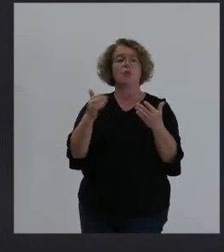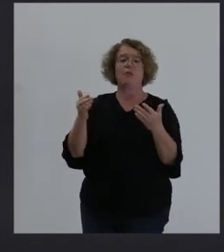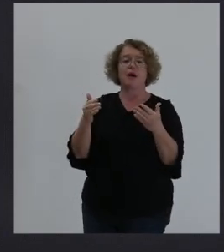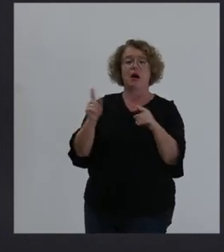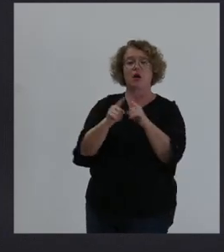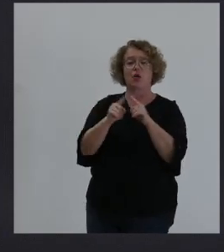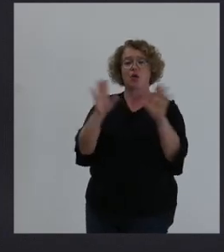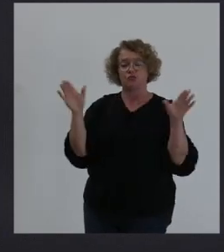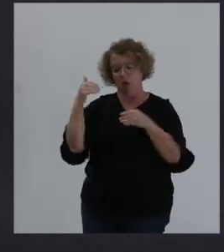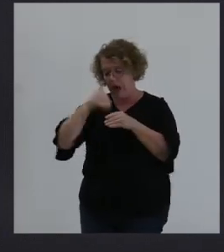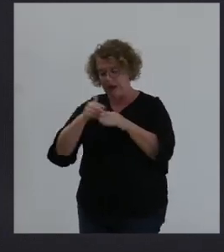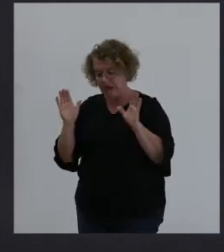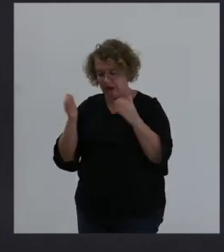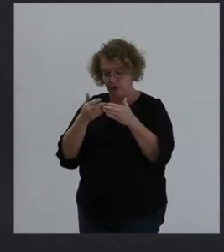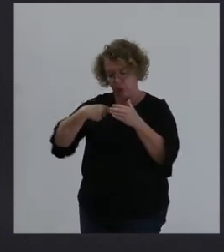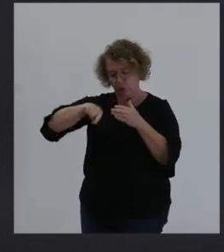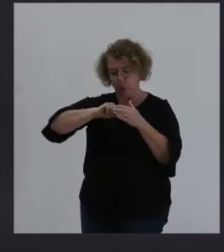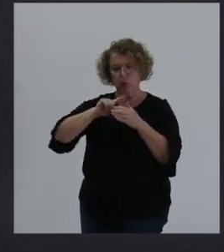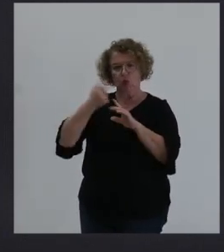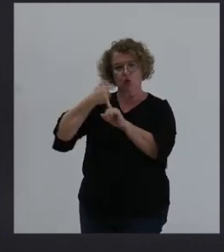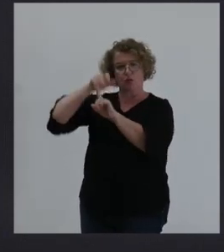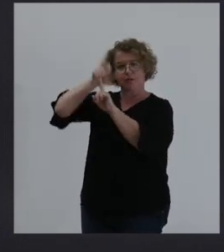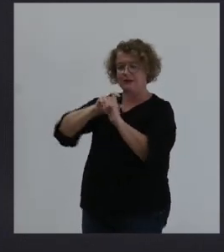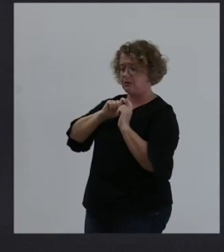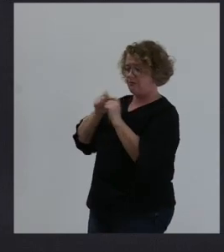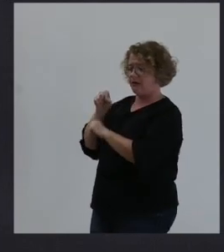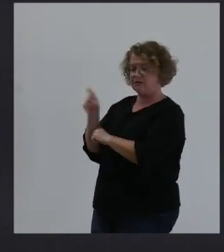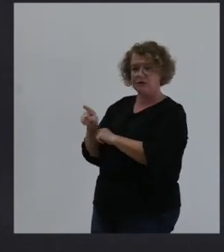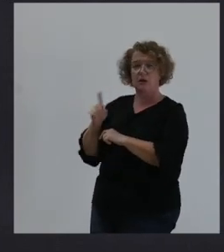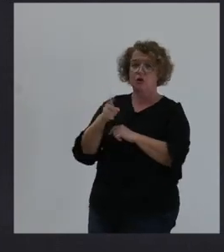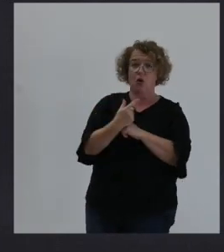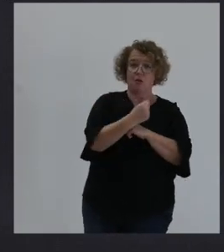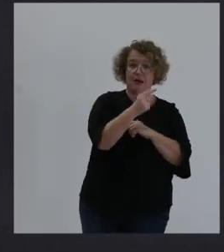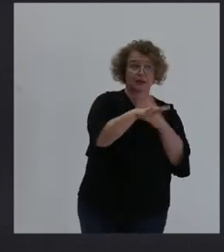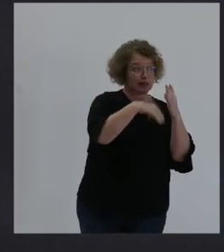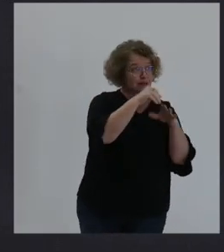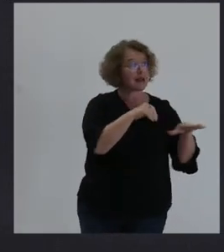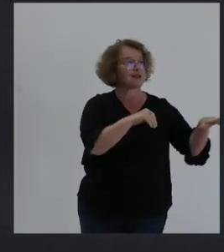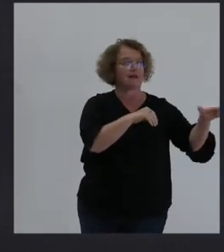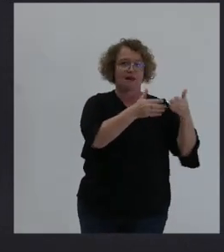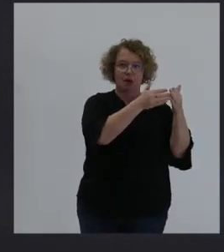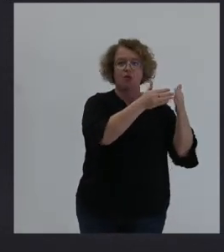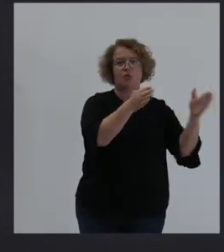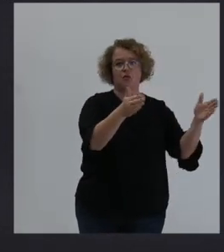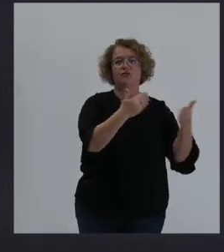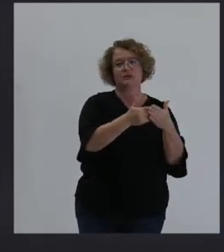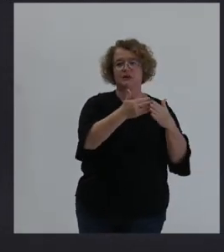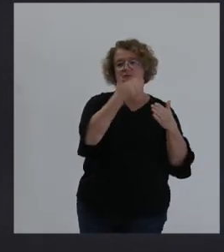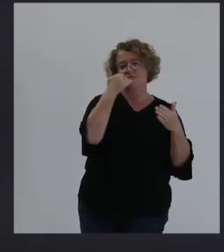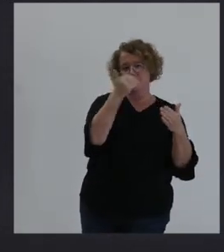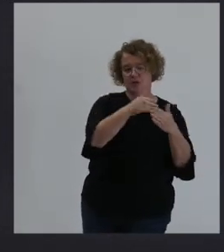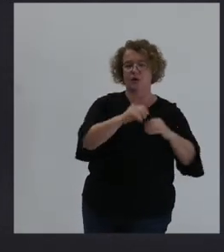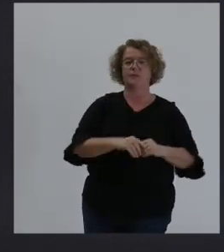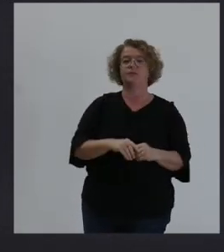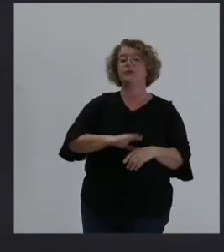du repli en interne en faisant peser sur une personne ce que des partenariats externes nous permettront de mettre en œuvre plus efficacement.